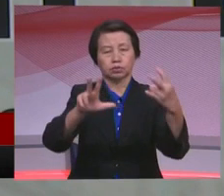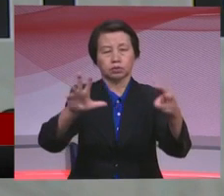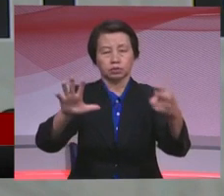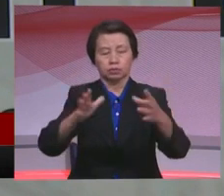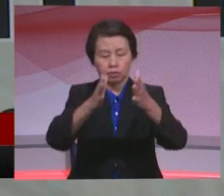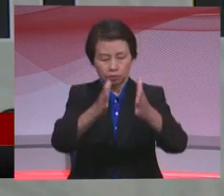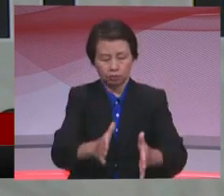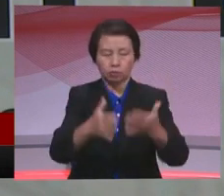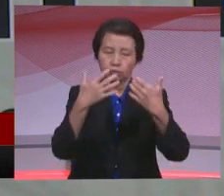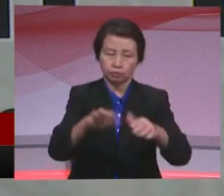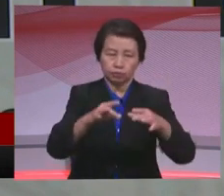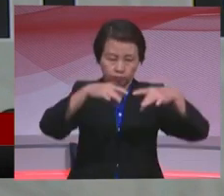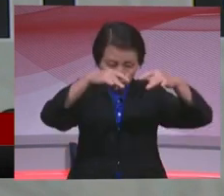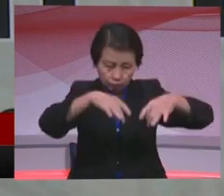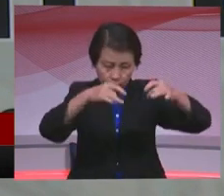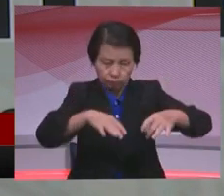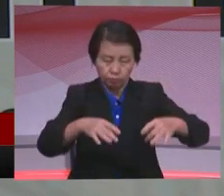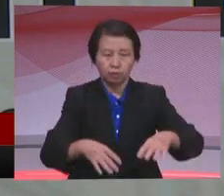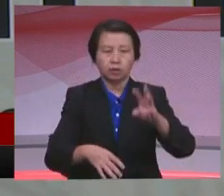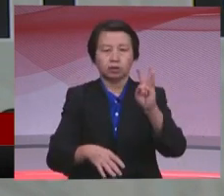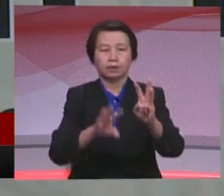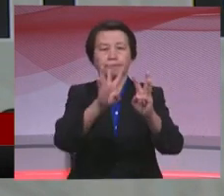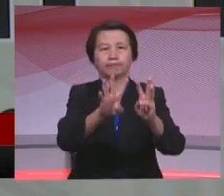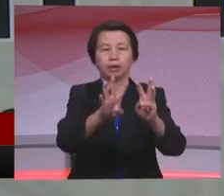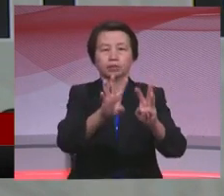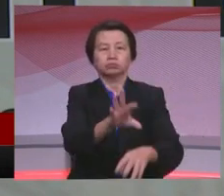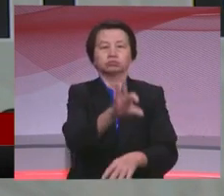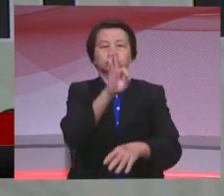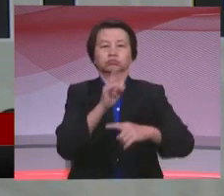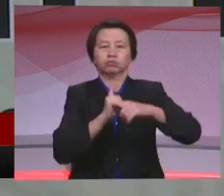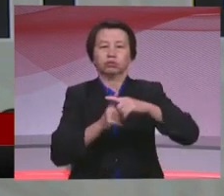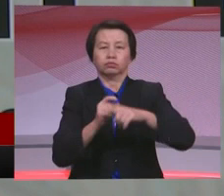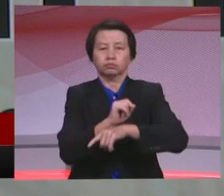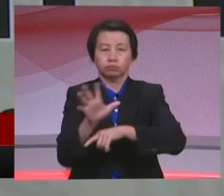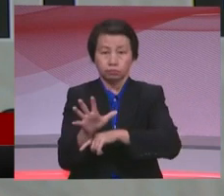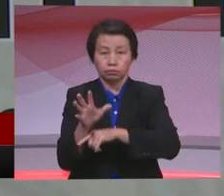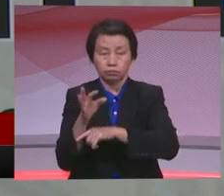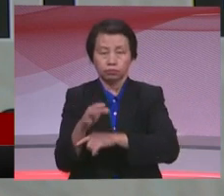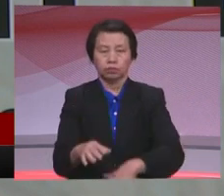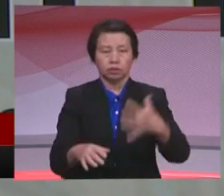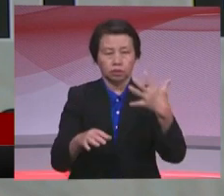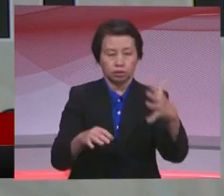17,335 individu telah pun disaring. 64 kes dikesan positif COVID-19,